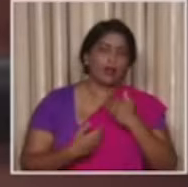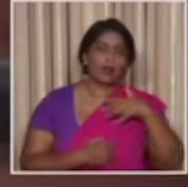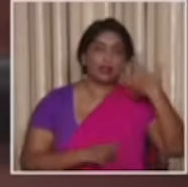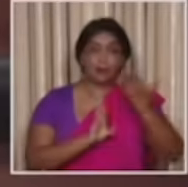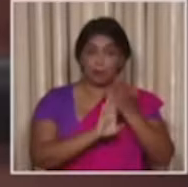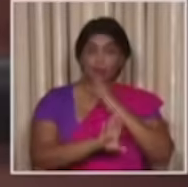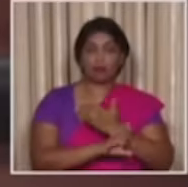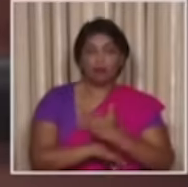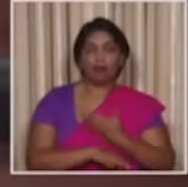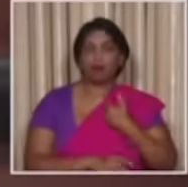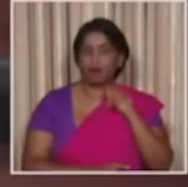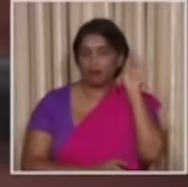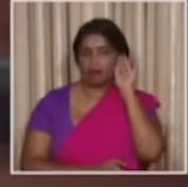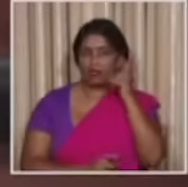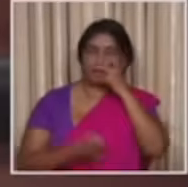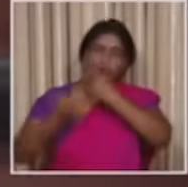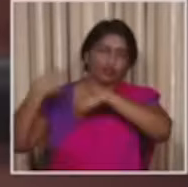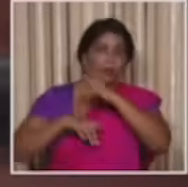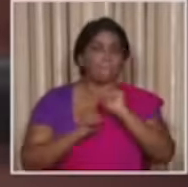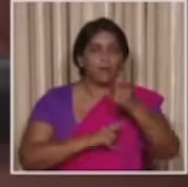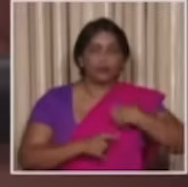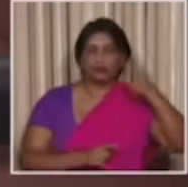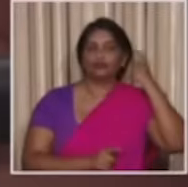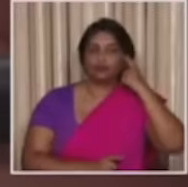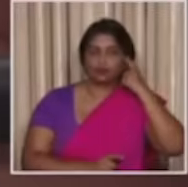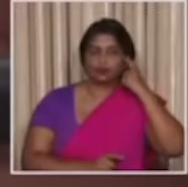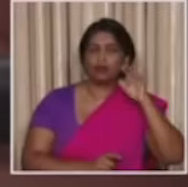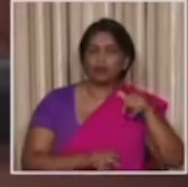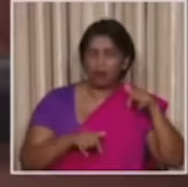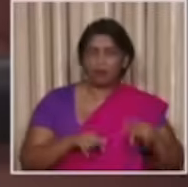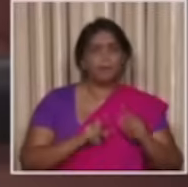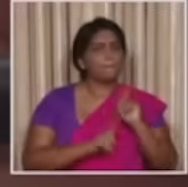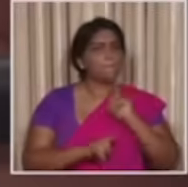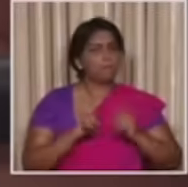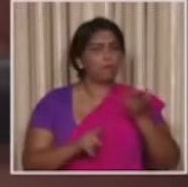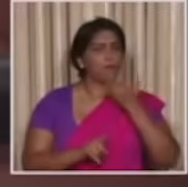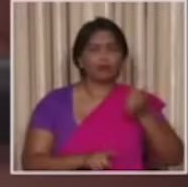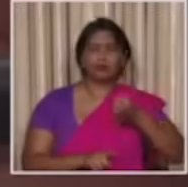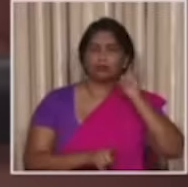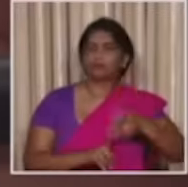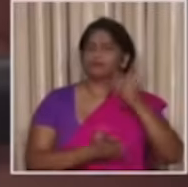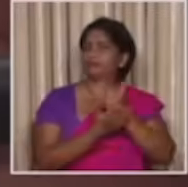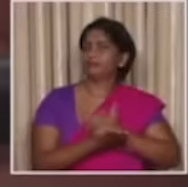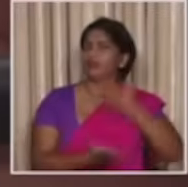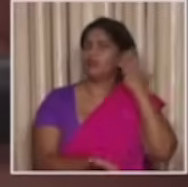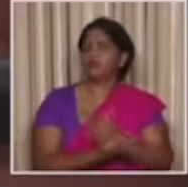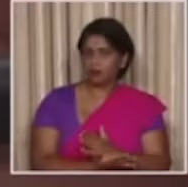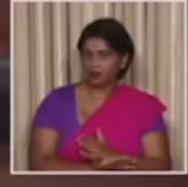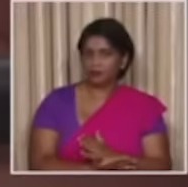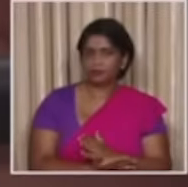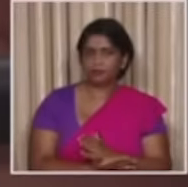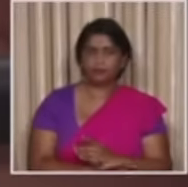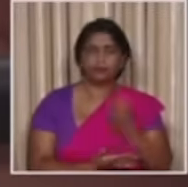5කට පෙර අපි හරි දැනගන්න. පුරවැසියන් පැත්තකින් තියන්න. හැබැයි ගරු කතානායකතුමෝ, ඕනනම් මේ පාර්ලිමේන්තුවට පුළුවන් ඒ ස්ථාවර නියෝගය අත්හිටුවන්න.